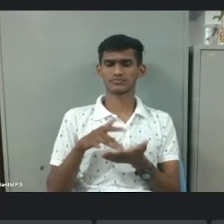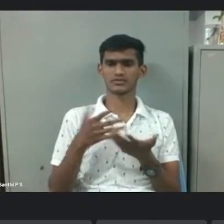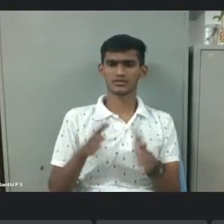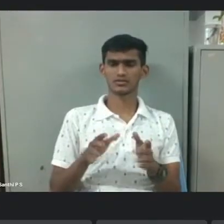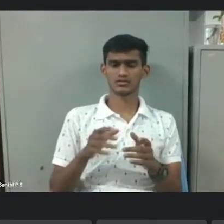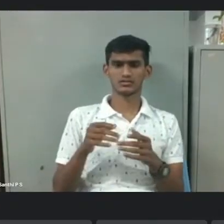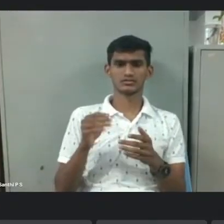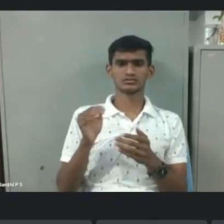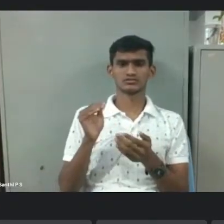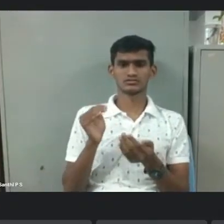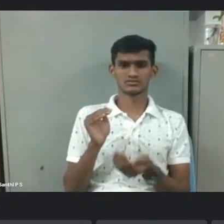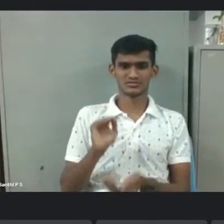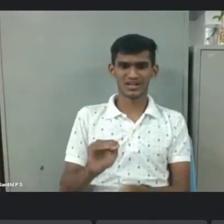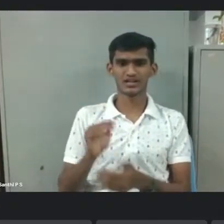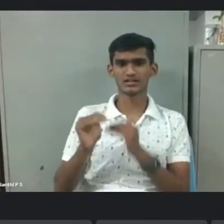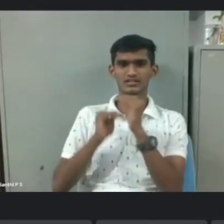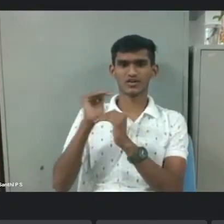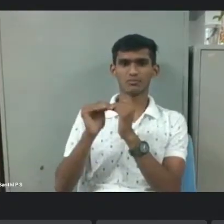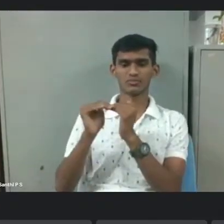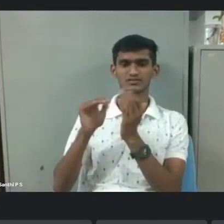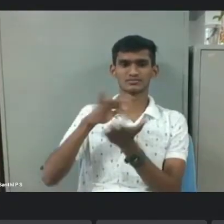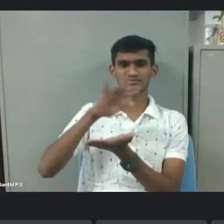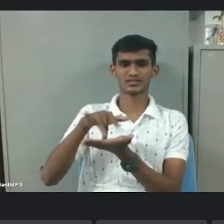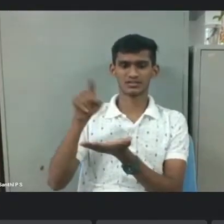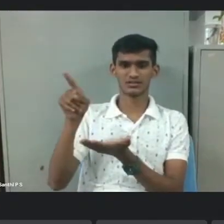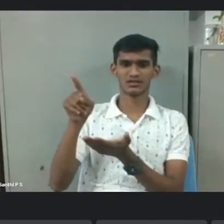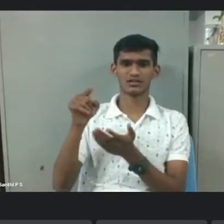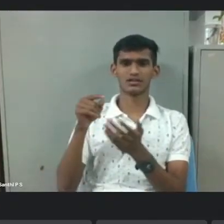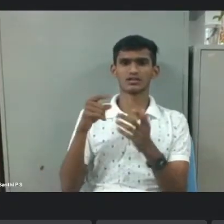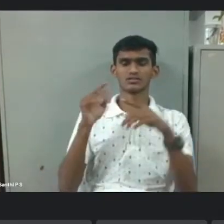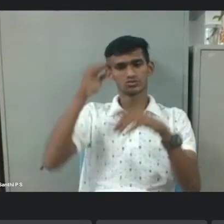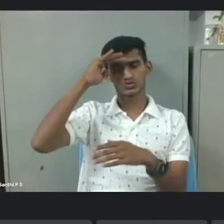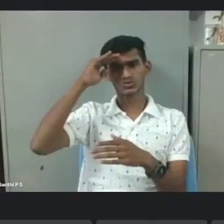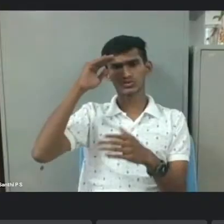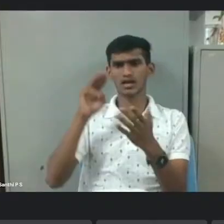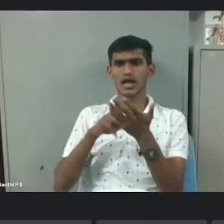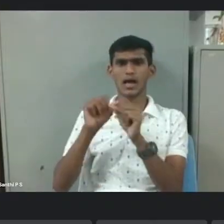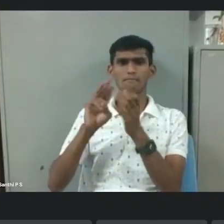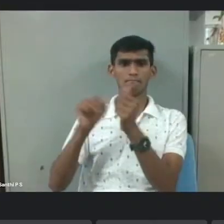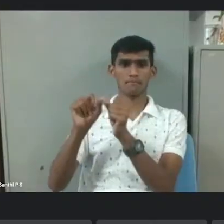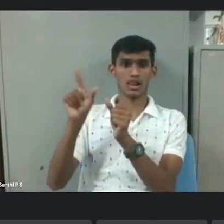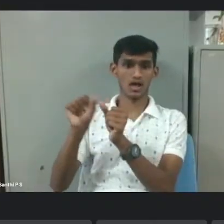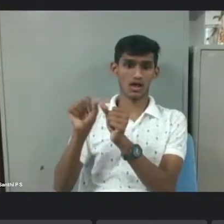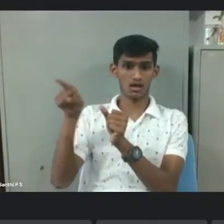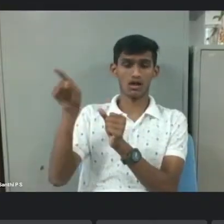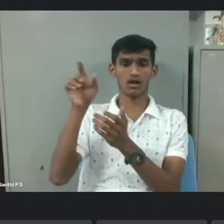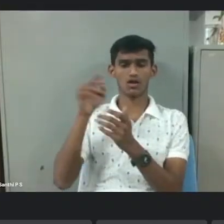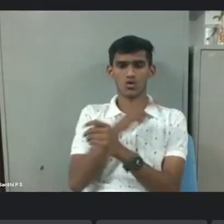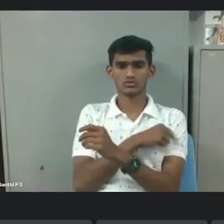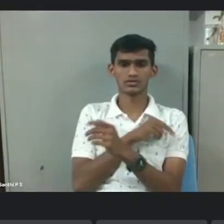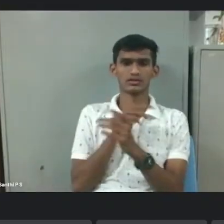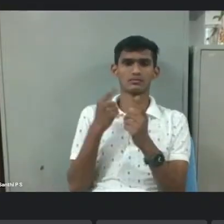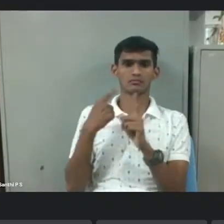ഡെവലപ്മെന്റ് സെന്ററുകൾ പലയിടത്തും ഉണ്ട്. ഇപ്പൊ തൃശ്ശൂർ തന്നെ നോക്കുവാണെങ്കിൽ ഇവിടെ അമല ഇൻസ്റ്റിറ്റ്യൂട്ട് ഓഫ് മെഡിക്കൽ സയൻസസിൽ ചൈൽഡ് ഡെവലപ്മെന്റ് സെന്റർ ഉണ്ട്. മെഡിക്കൽ